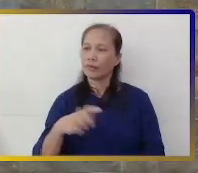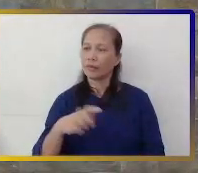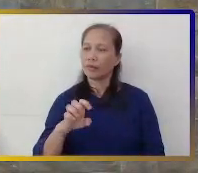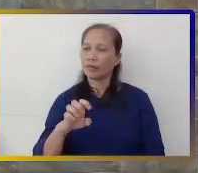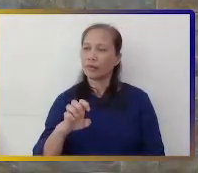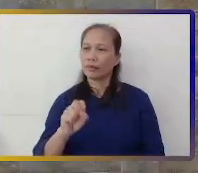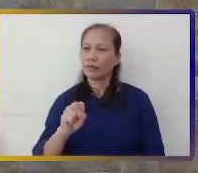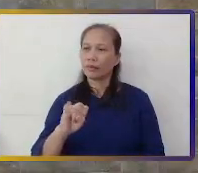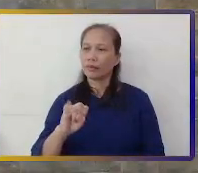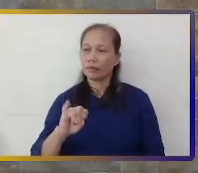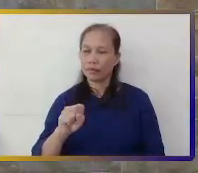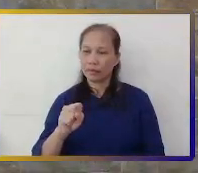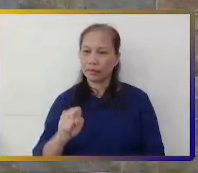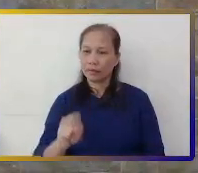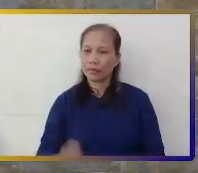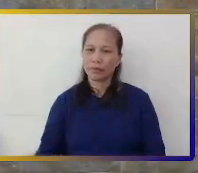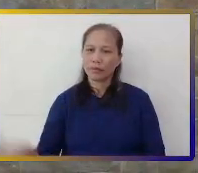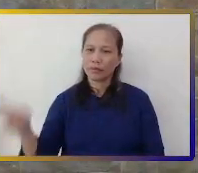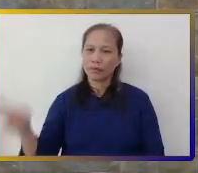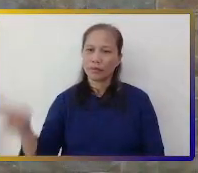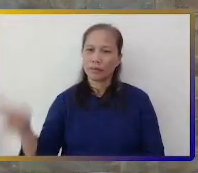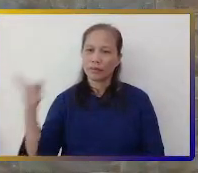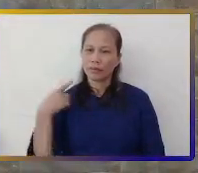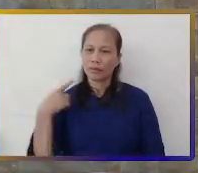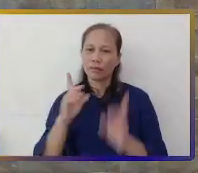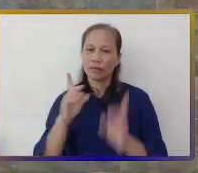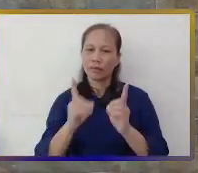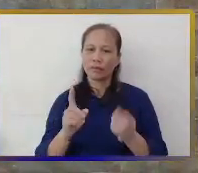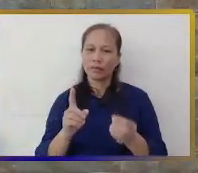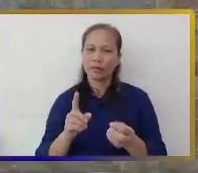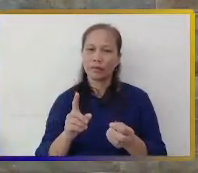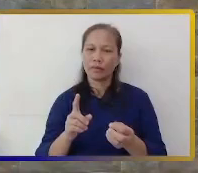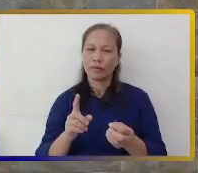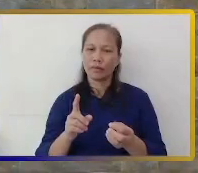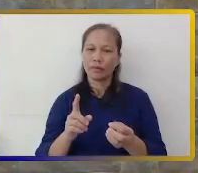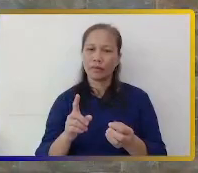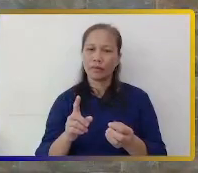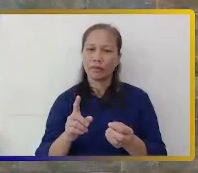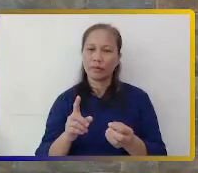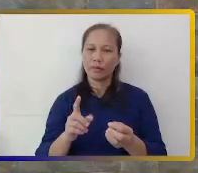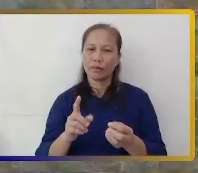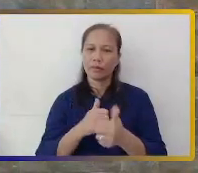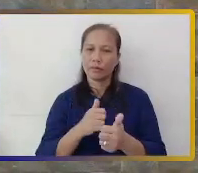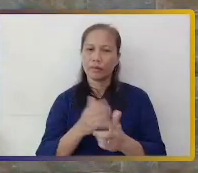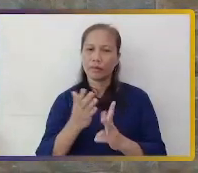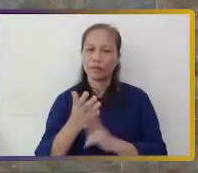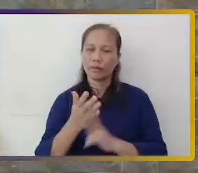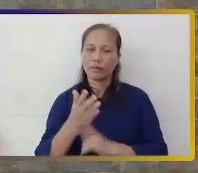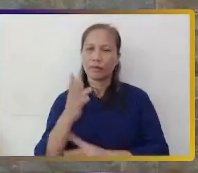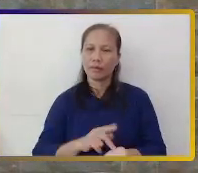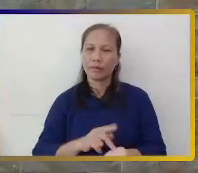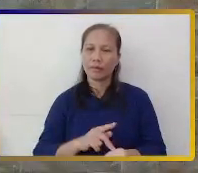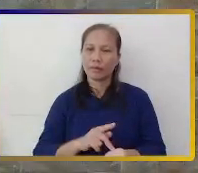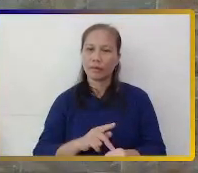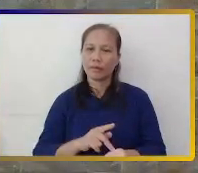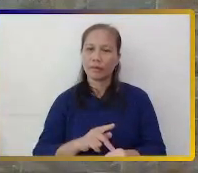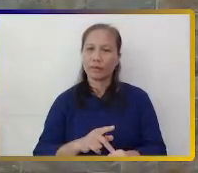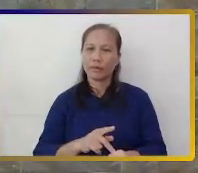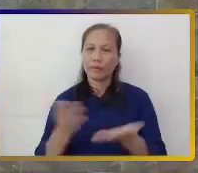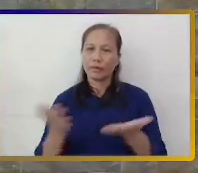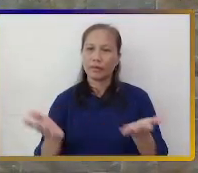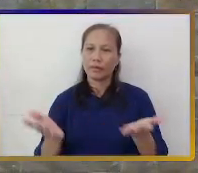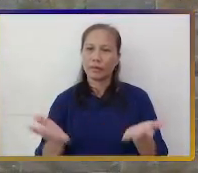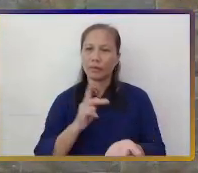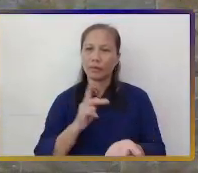merong doctrine na dala-dala mula kay apostle Paul na nakuha ni apostle Paul from the Disciples of the Lord